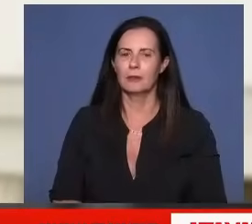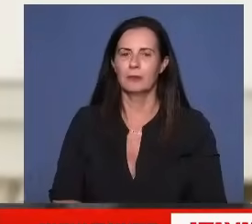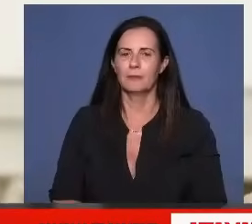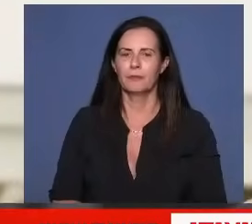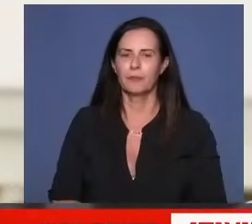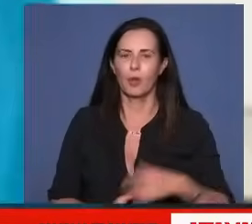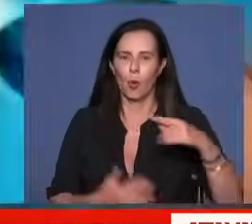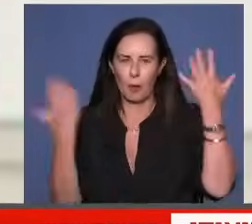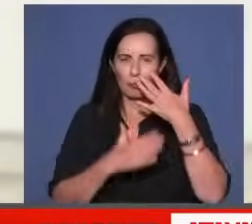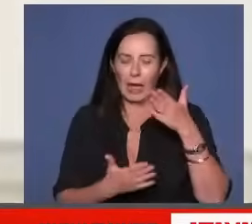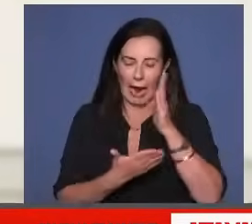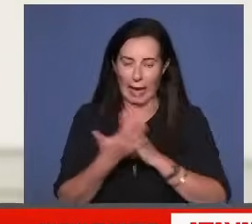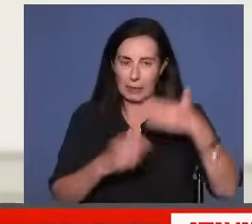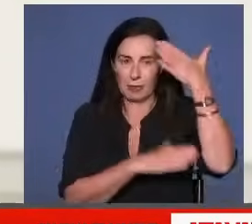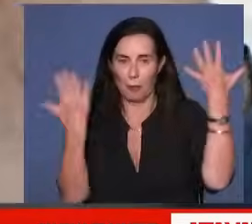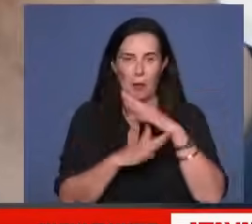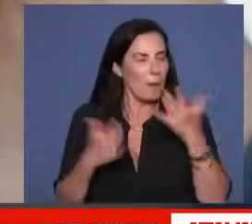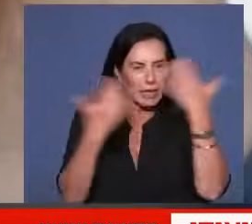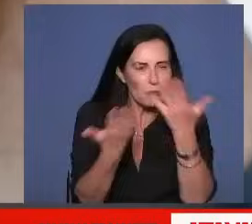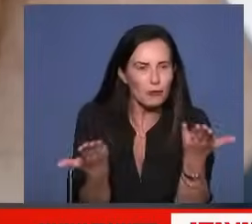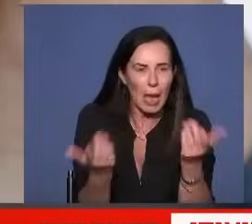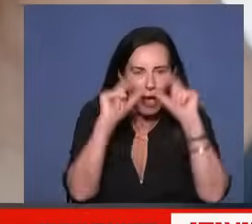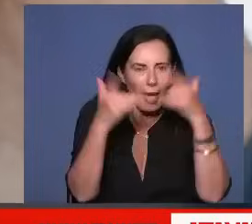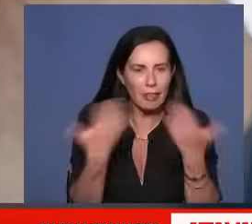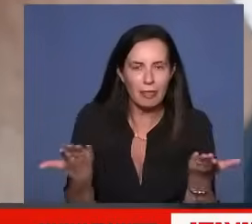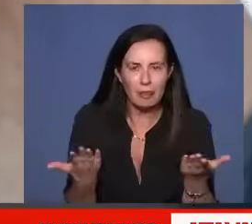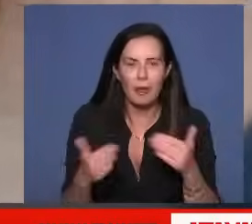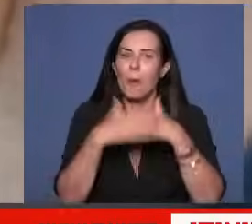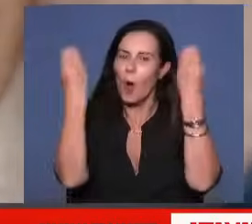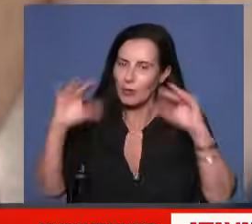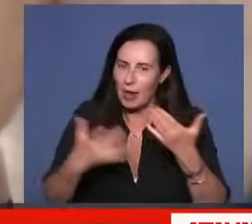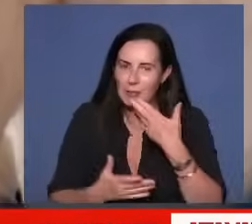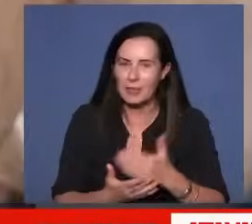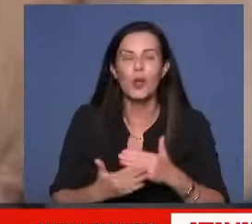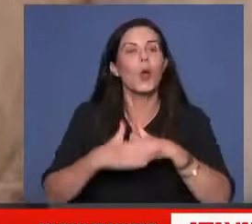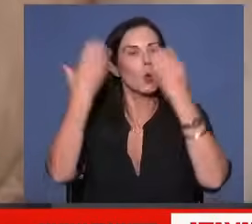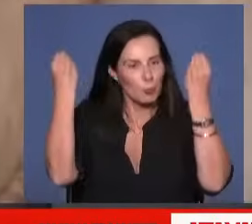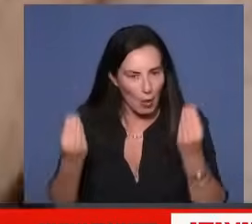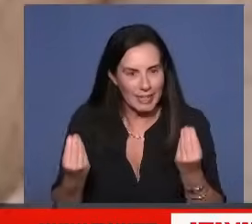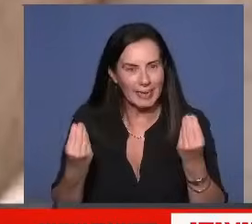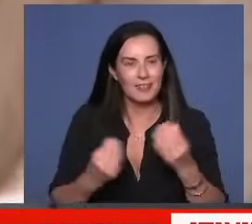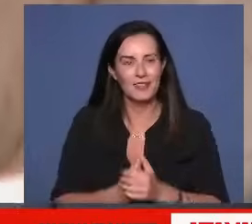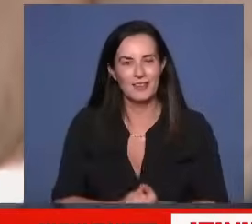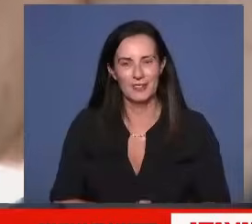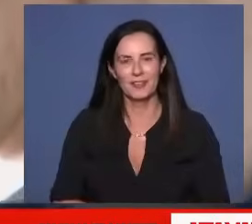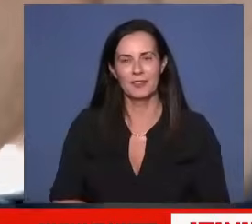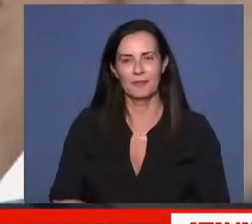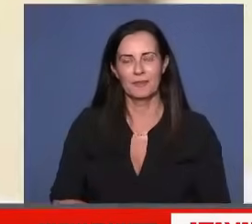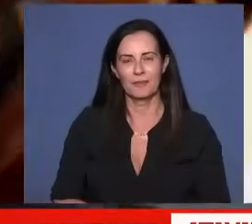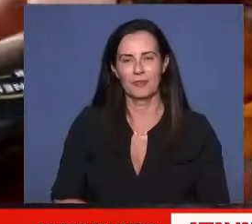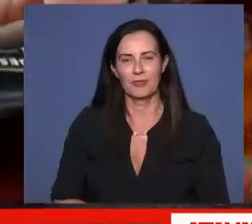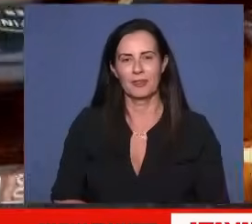כולם מופתעים, חצי מדינה מופתע. ממה אתם מופתעים? כאילו, בוקר טוב, עם ישראל. Good morning. Good morning, מה